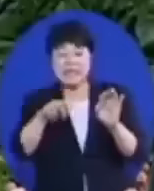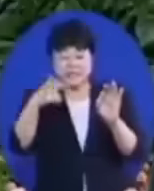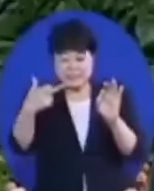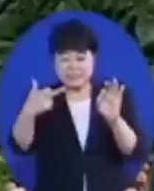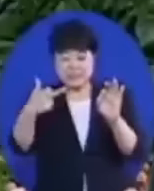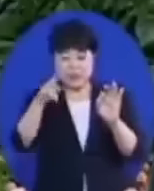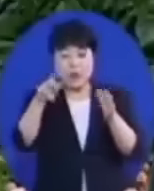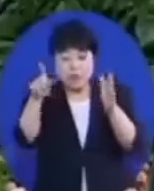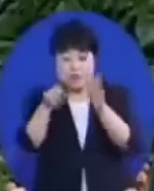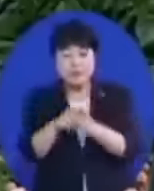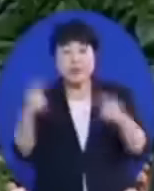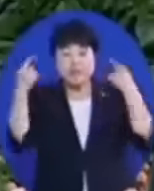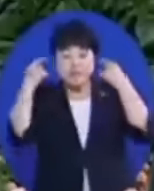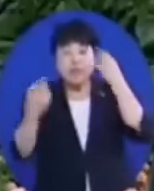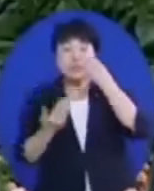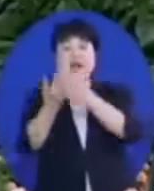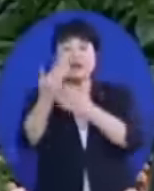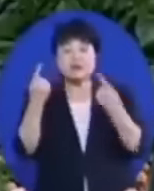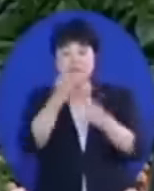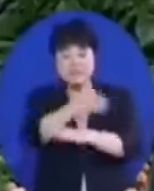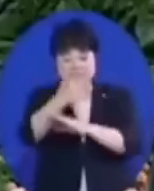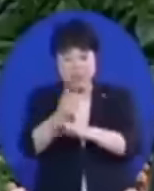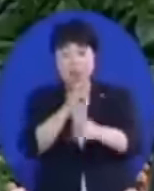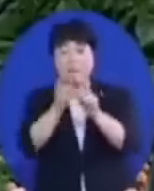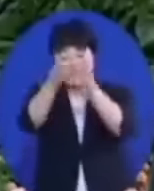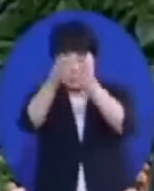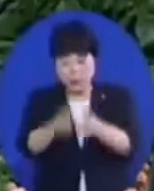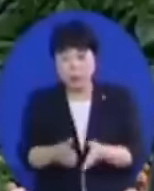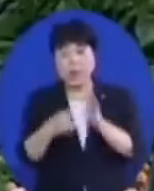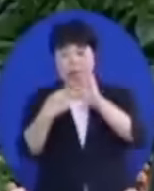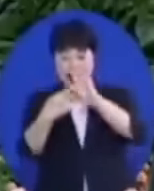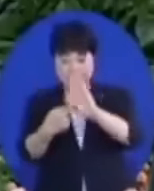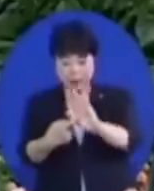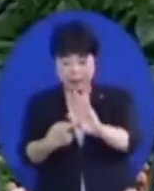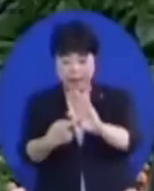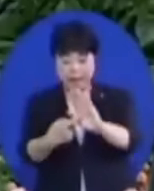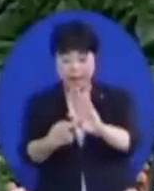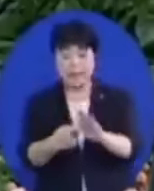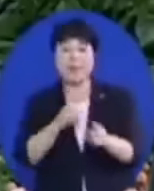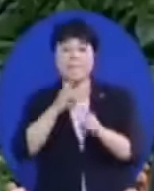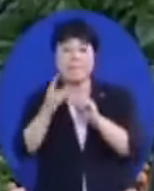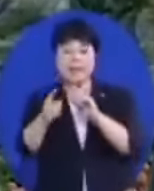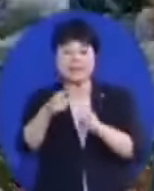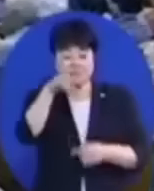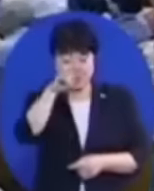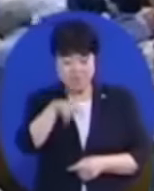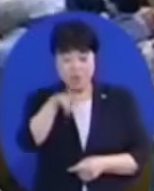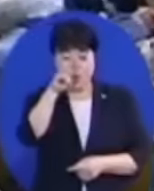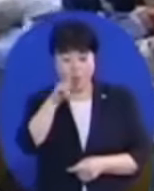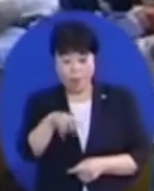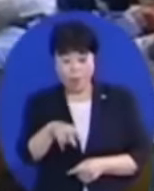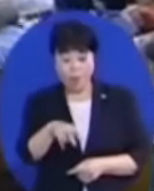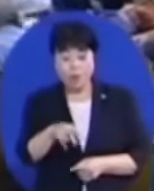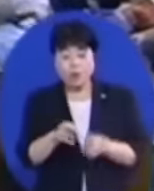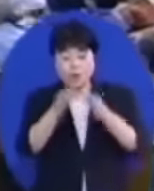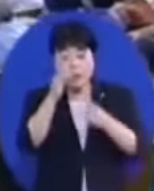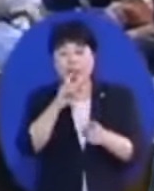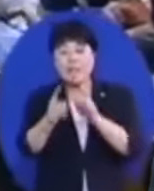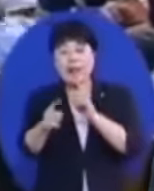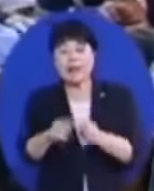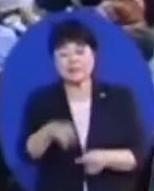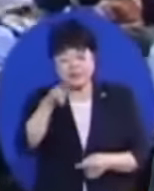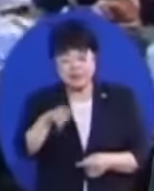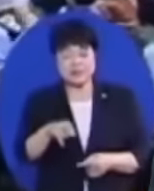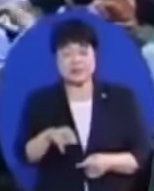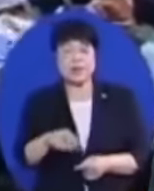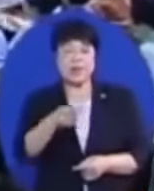17절에 믿음은 들음에서 나며 들음은 그리스도의 말씀으로 말미암았느니라는 말씀을 읽고 그동안 말씀을